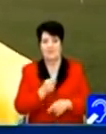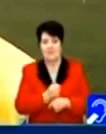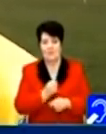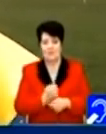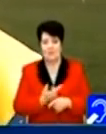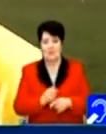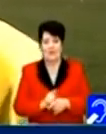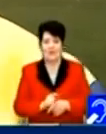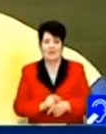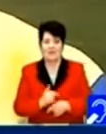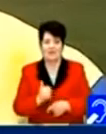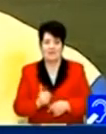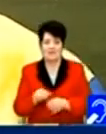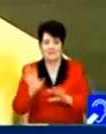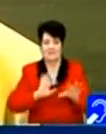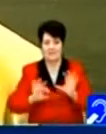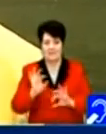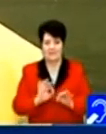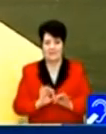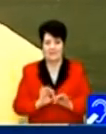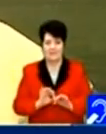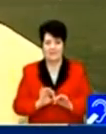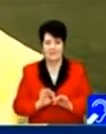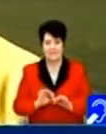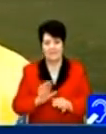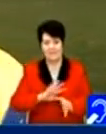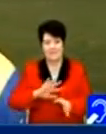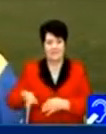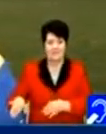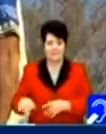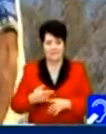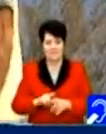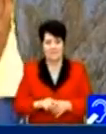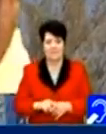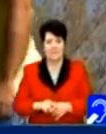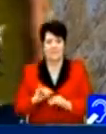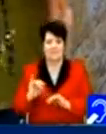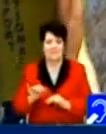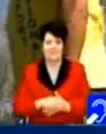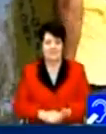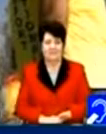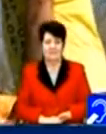ca națiune și să le lăsăm deoparte pe cele care ne dezbină.